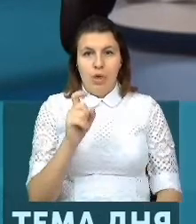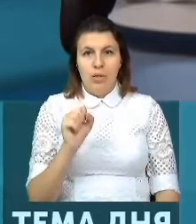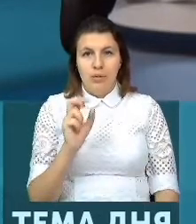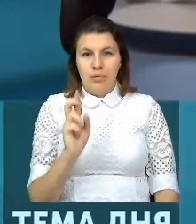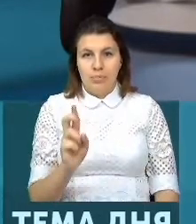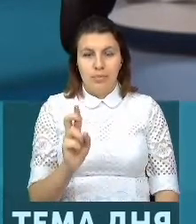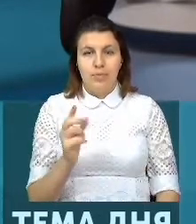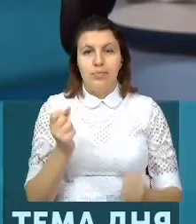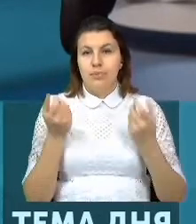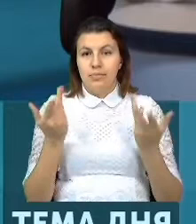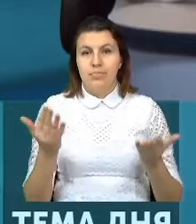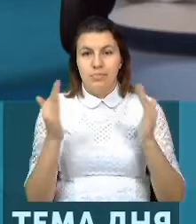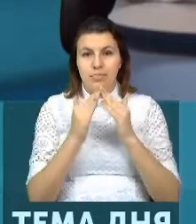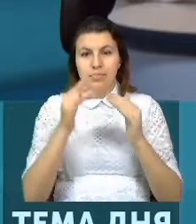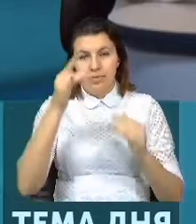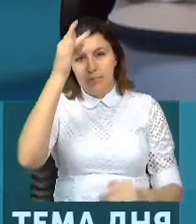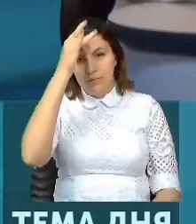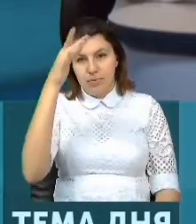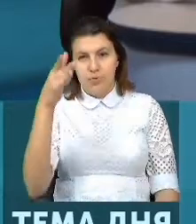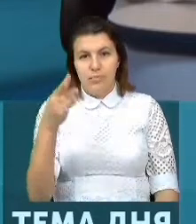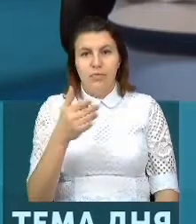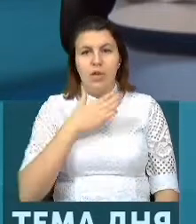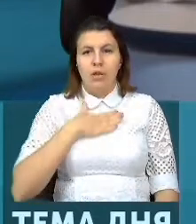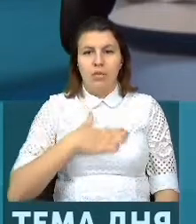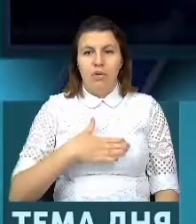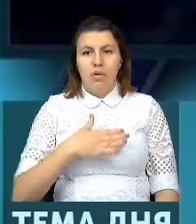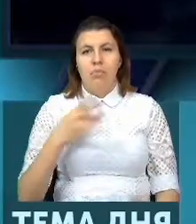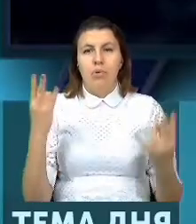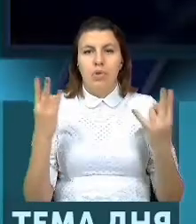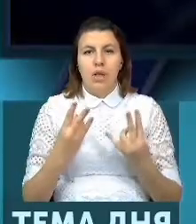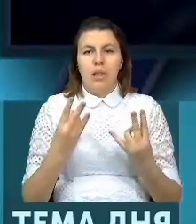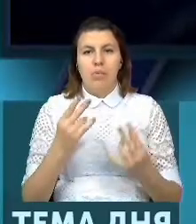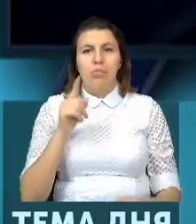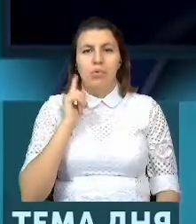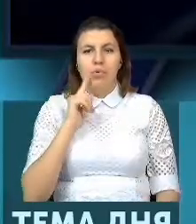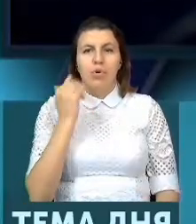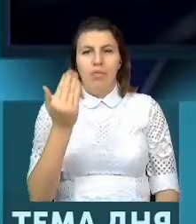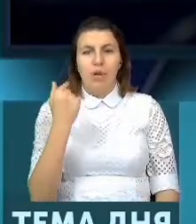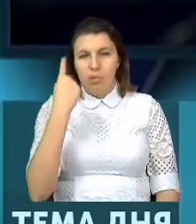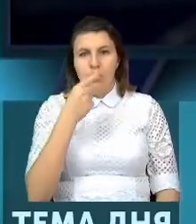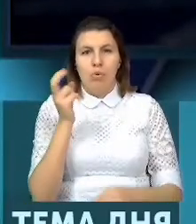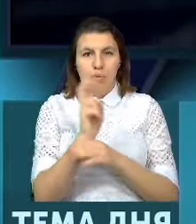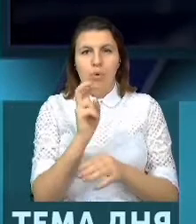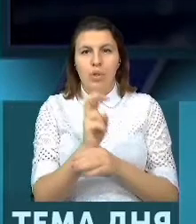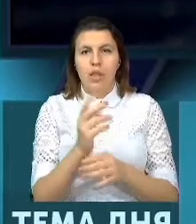будинки культури, та які існують, вони задовільняють потреби молоді? Чи ходите ви особисто туди на якісь от заходи?